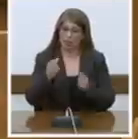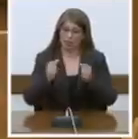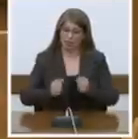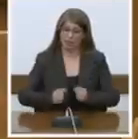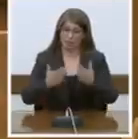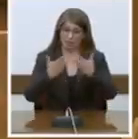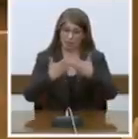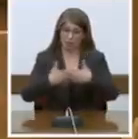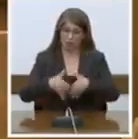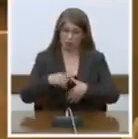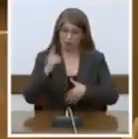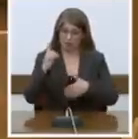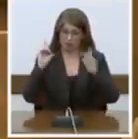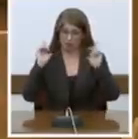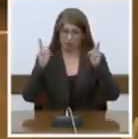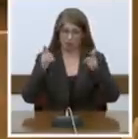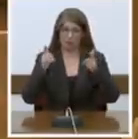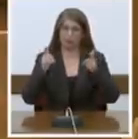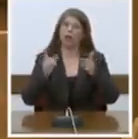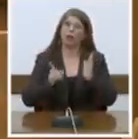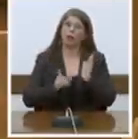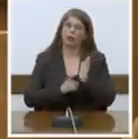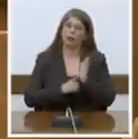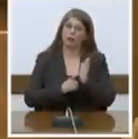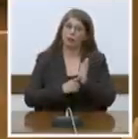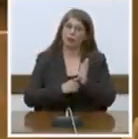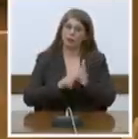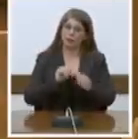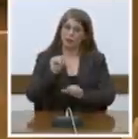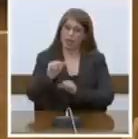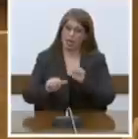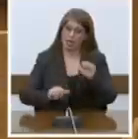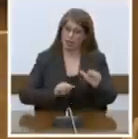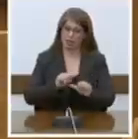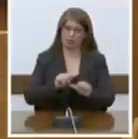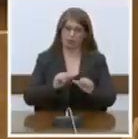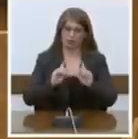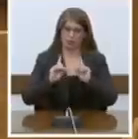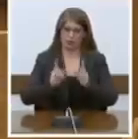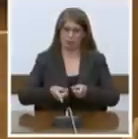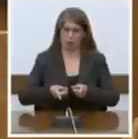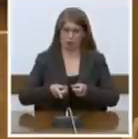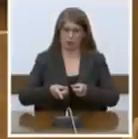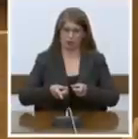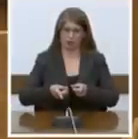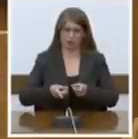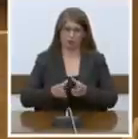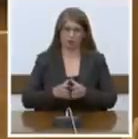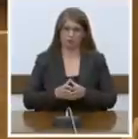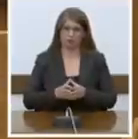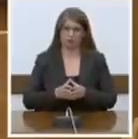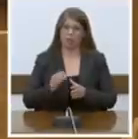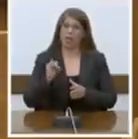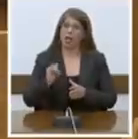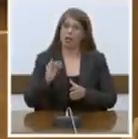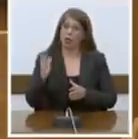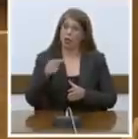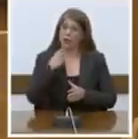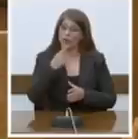μία δημοκρατία, θα πρέπει να αναθεωρήσετε την απόφασή σας αυτή, ακόμη και αν